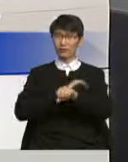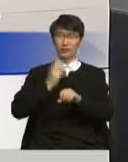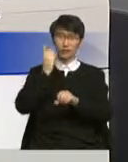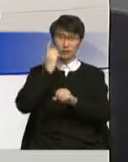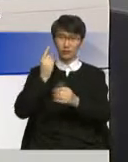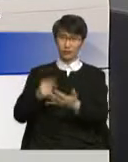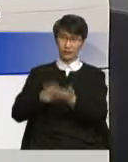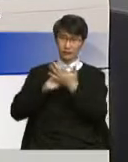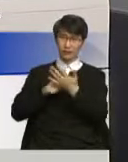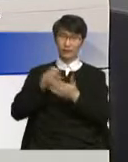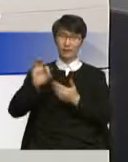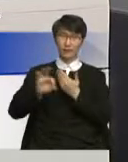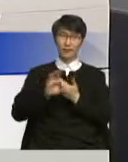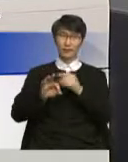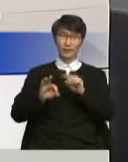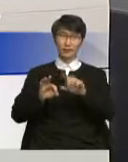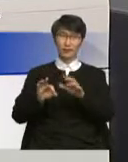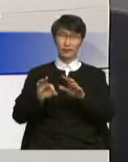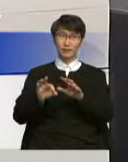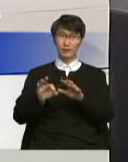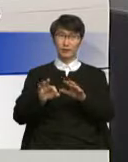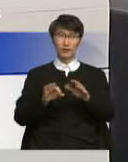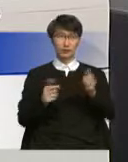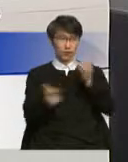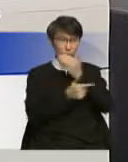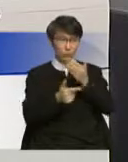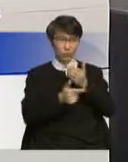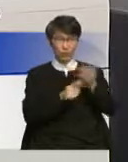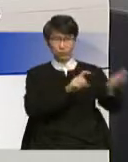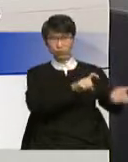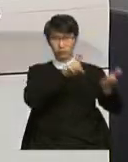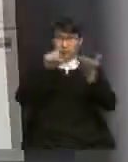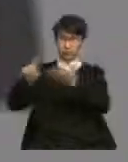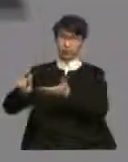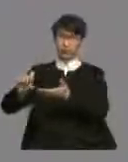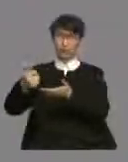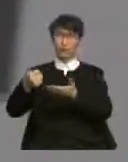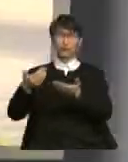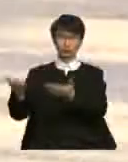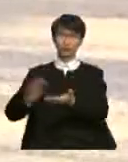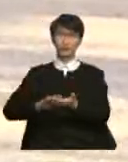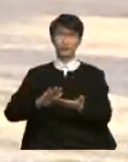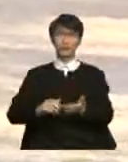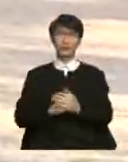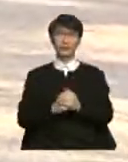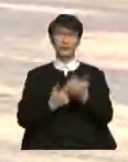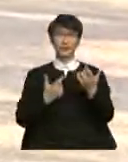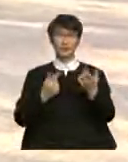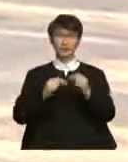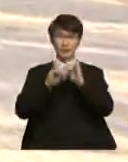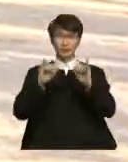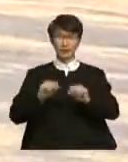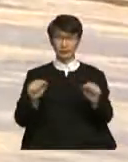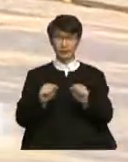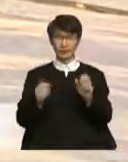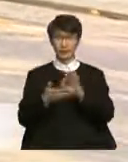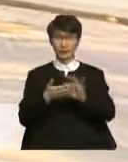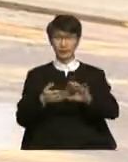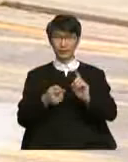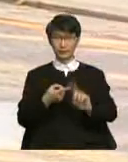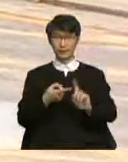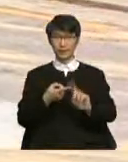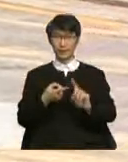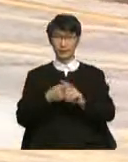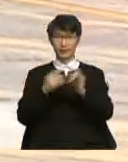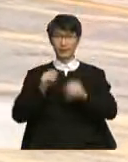핸드폰에 다 떠요. 그러면 제가 그걸 소독업체에 해서 그쪽으로 배송을 하는 거죠. 500개. 이처럼 아이스팩 재사용에 대한